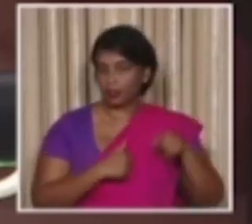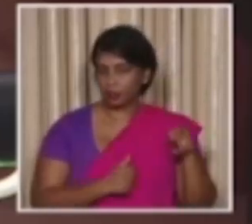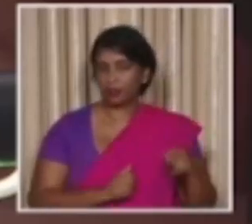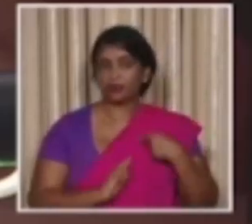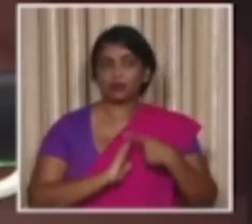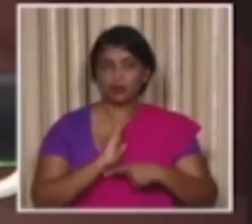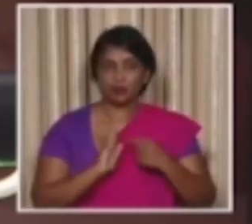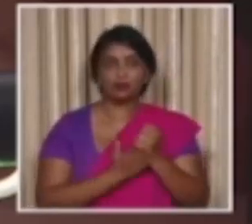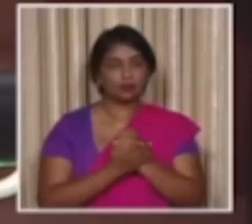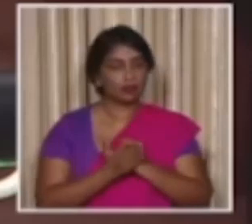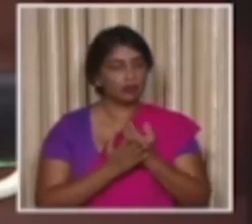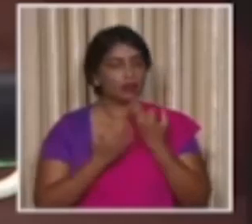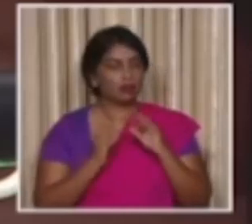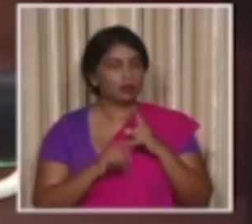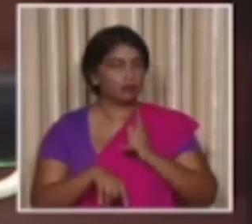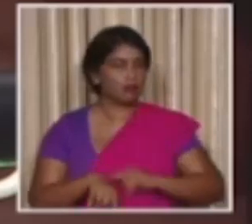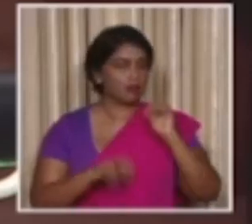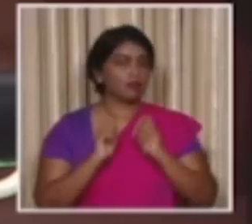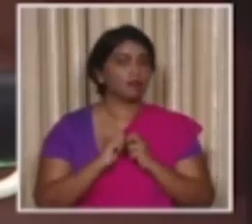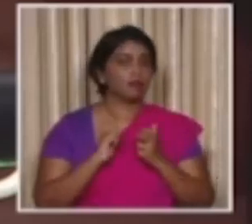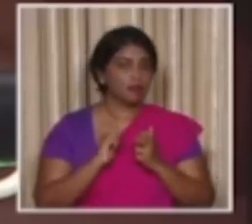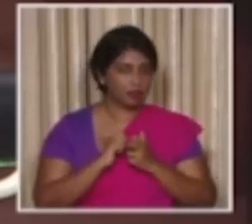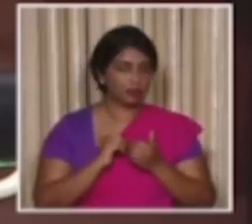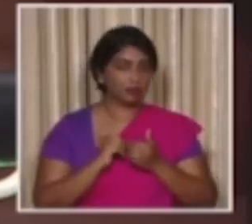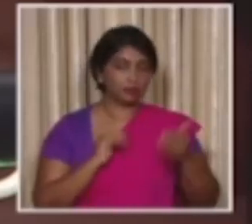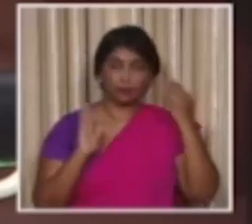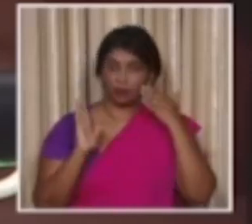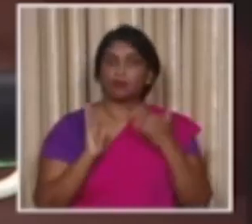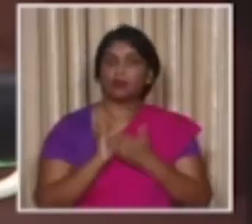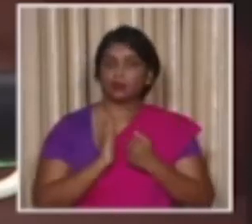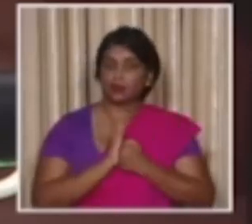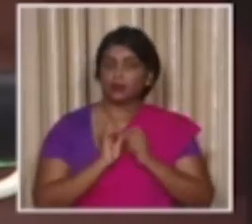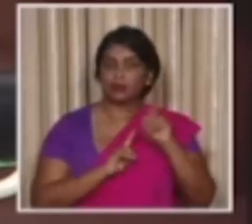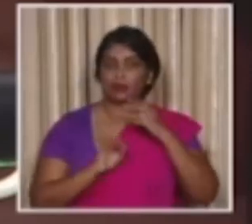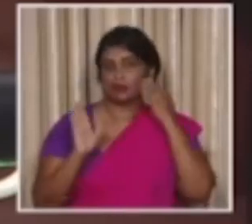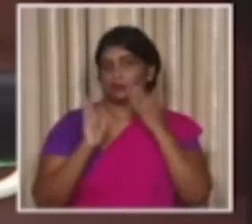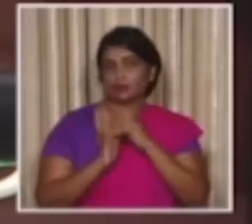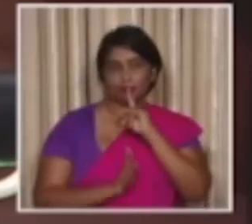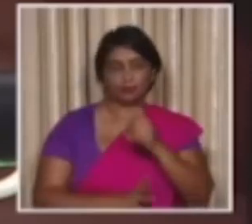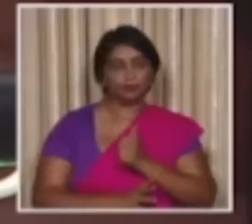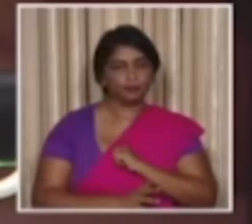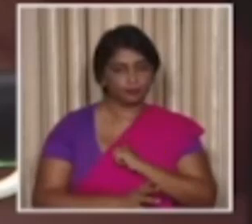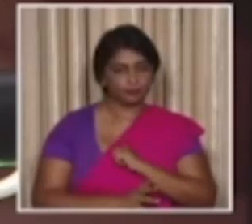ශ්‍රී ලංකාවේ ස්වයංභාවයේ අවදානම ලක්වීමේ ගැටලුකාරී තත්ත්වය පිළිබඳව මෙම ගරු සභාවේ අවධානය යොමු කර කැමැත්.